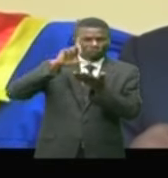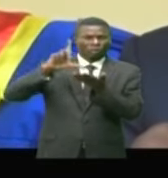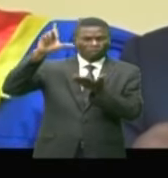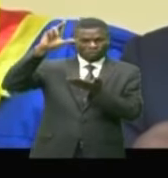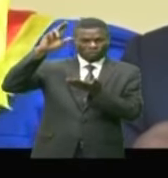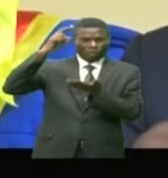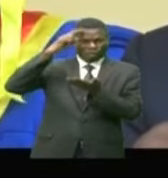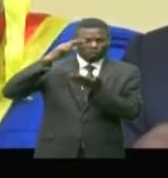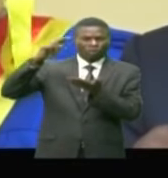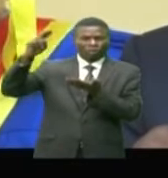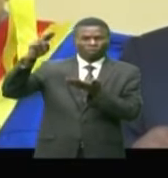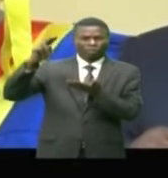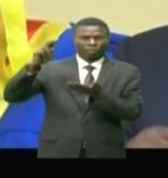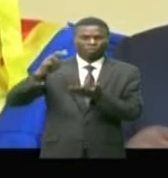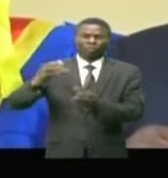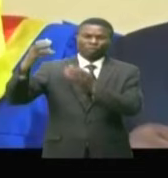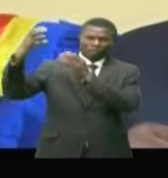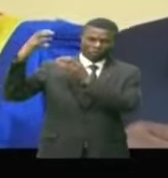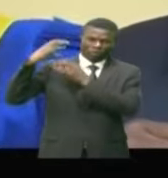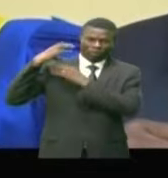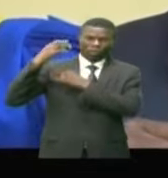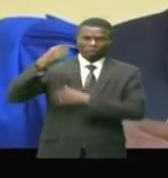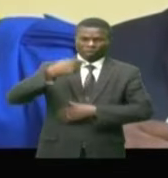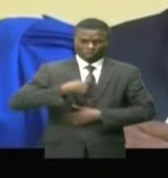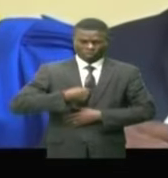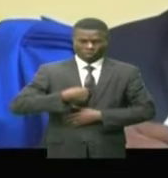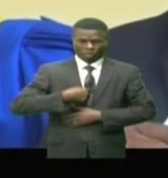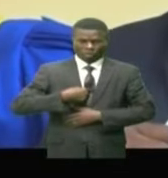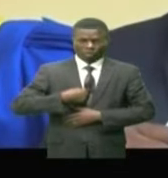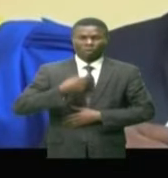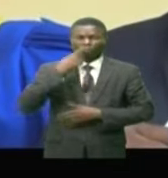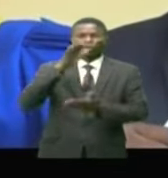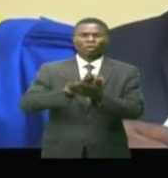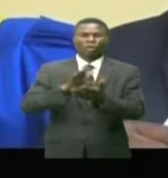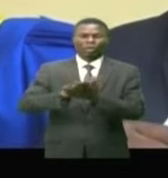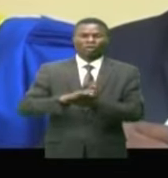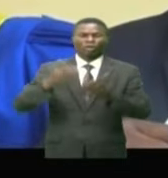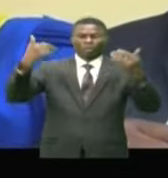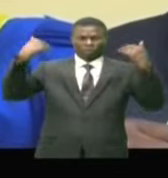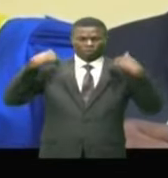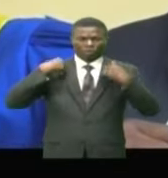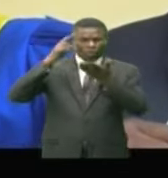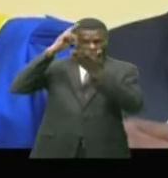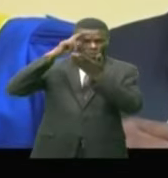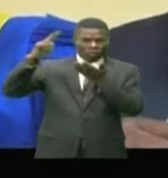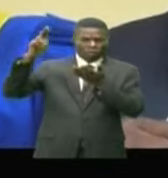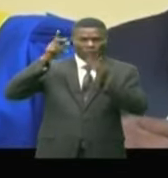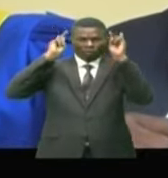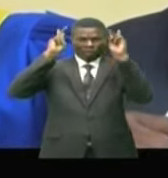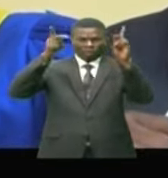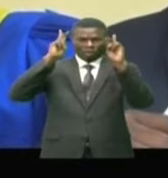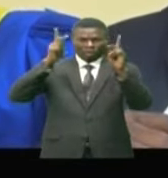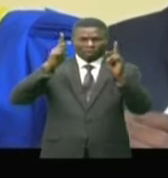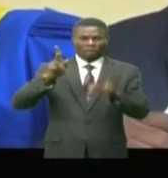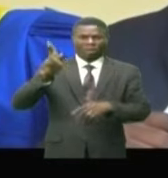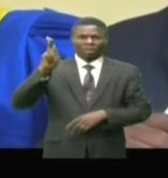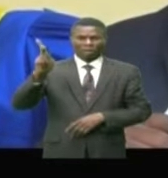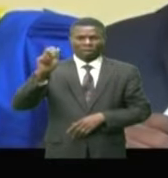universitaire, me charge de féliciter le comité de gestion de l'Université pédagogique de